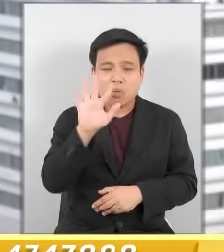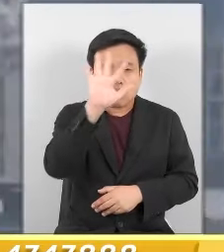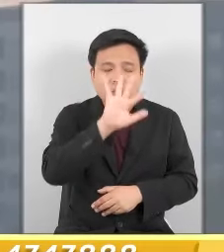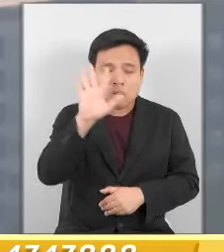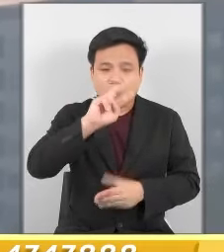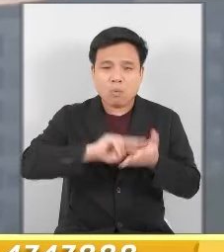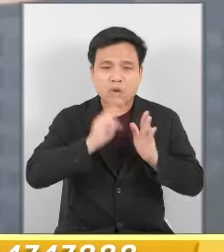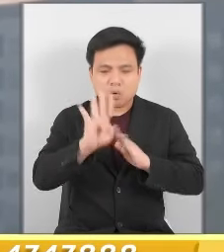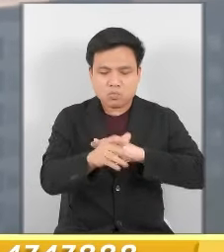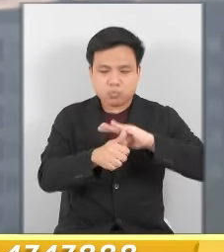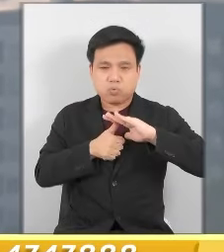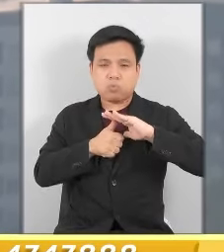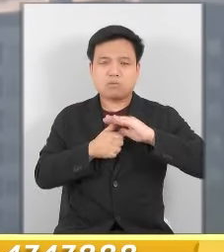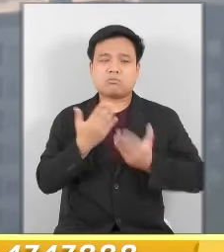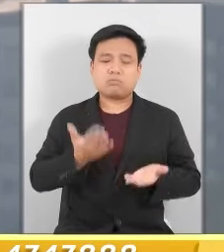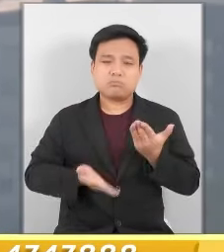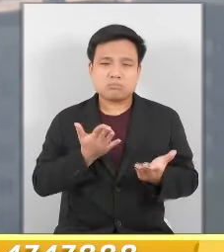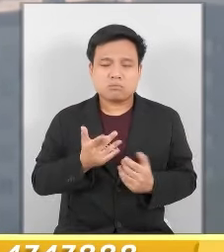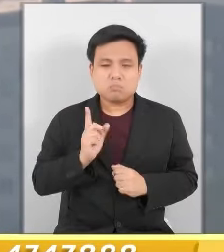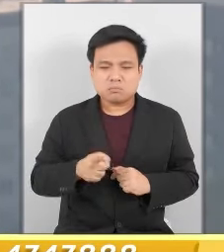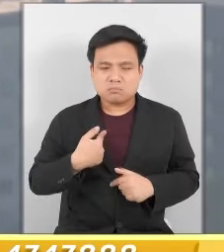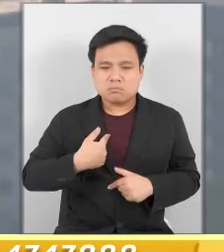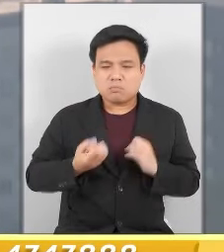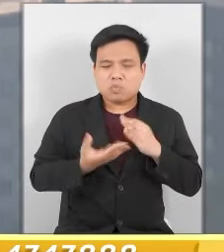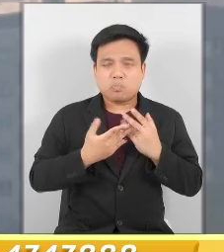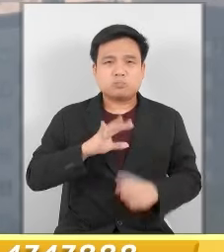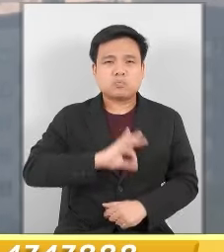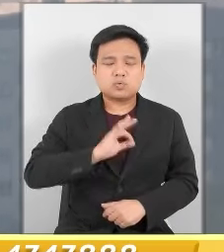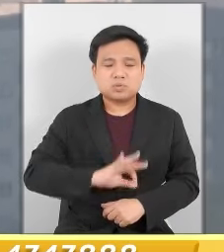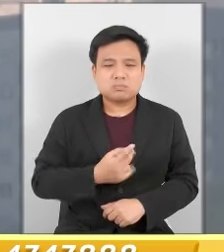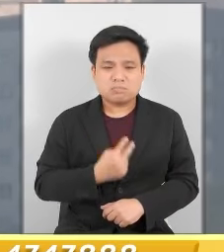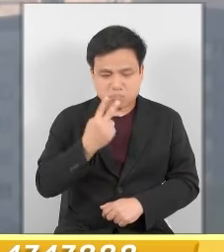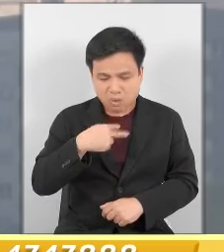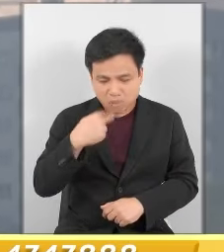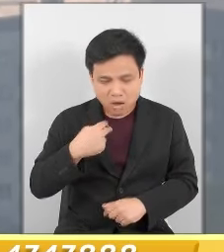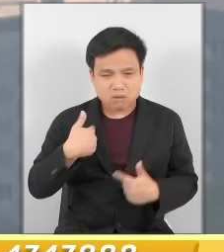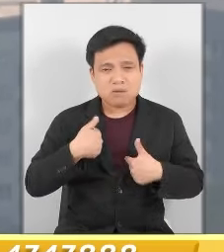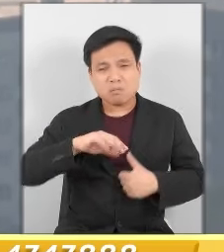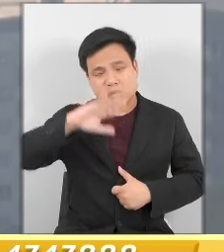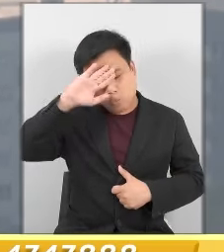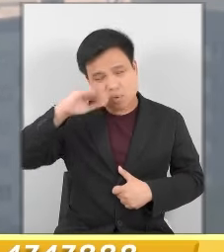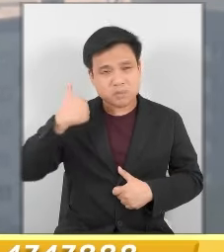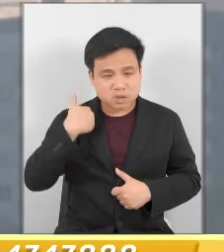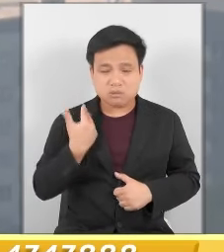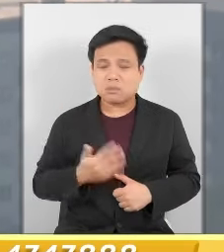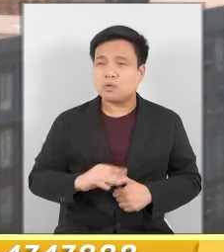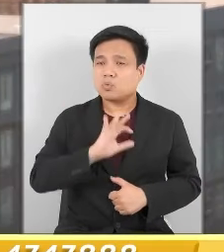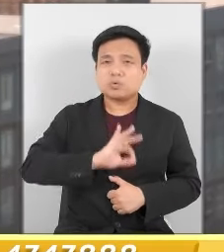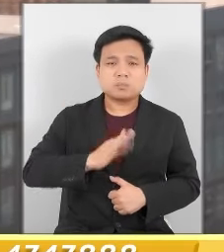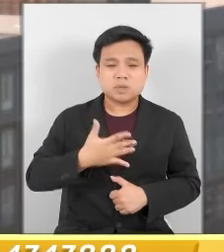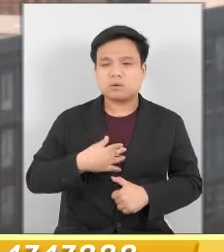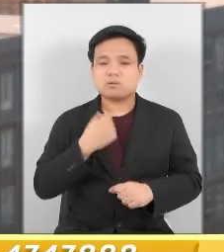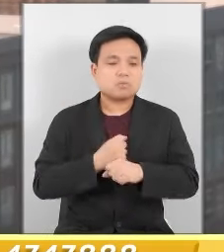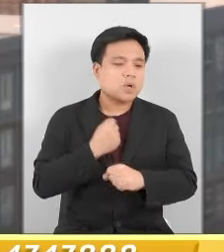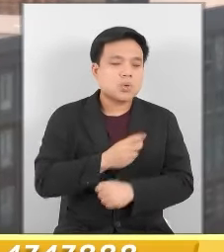สบายเลยเออคือเกี่วใช่เพราะสูตรดุมเข้าไปเยอะบางคนไม่ทันสังเกตไงอาจจะทำภารกิจในแต่ละวันแล้วก็ไม่ได้สังเกต